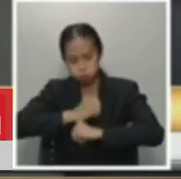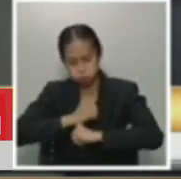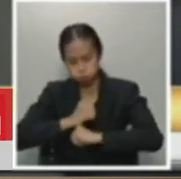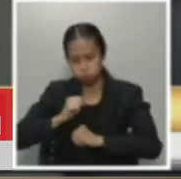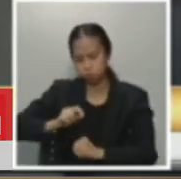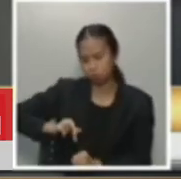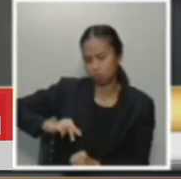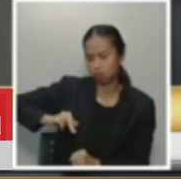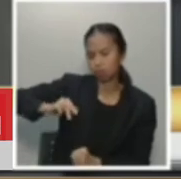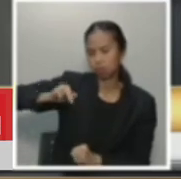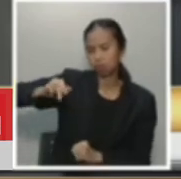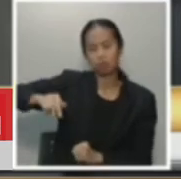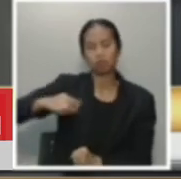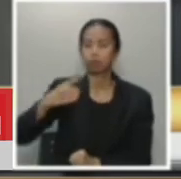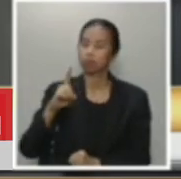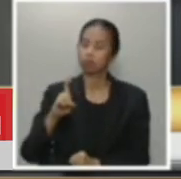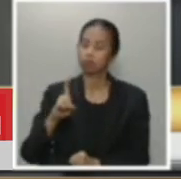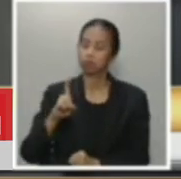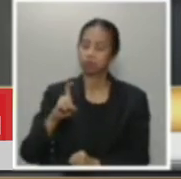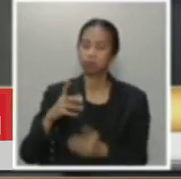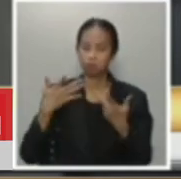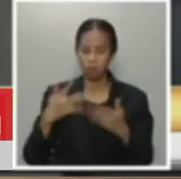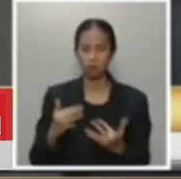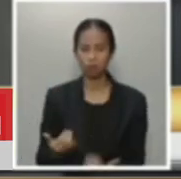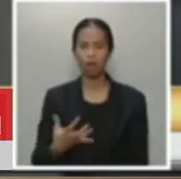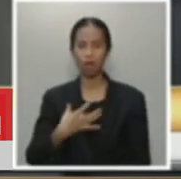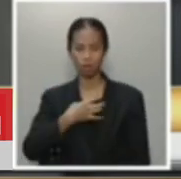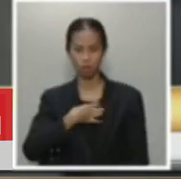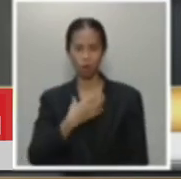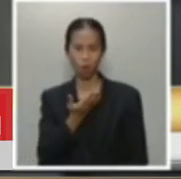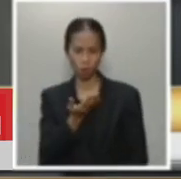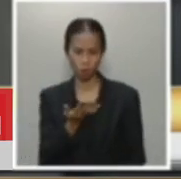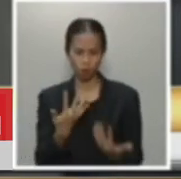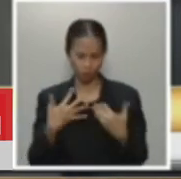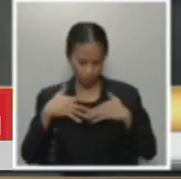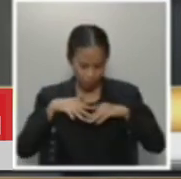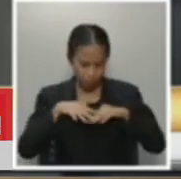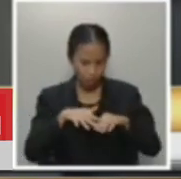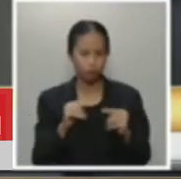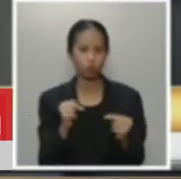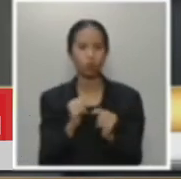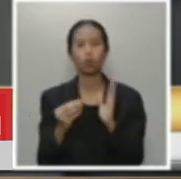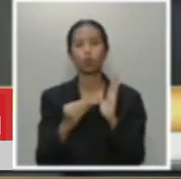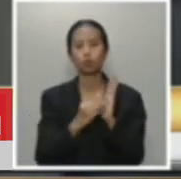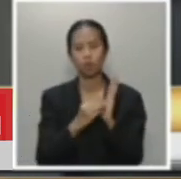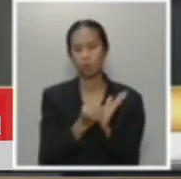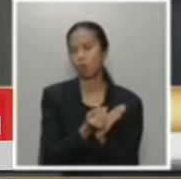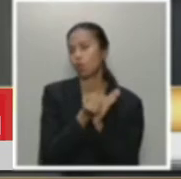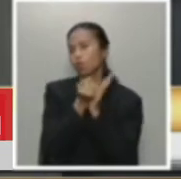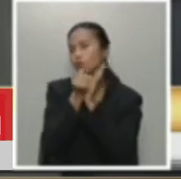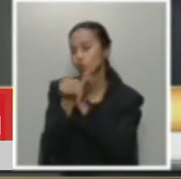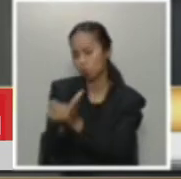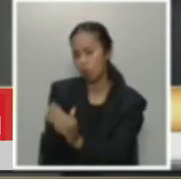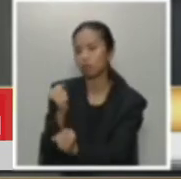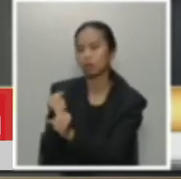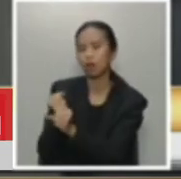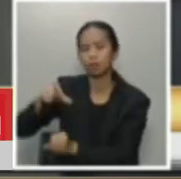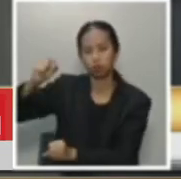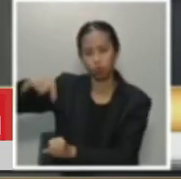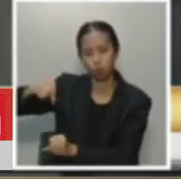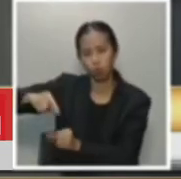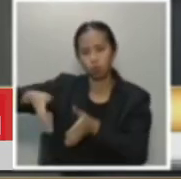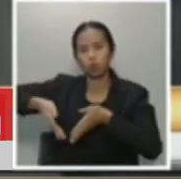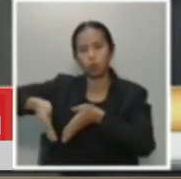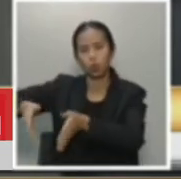านทางเท้าเดินข้ามคลองมากๆฉะนั้นแล้วดิฉันขออนุญาตประสานนะคะกรุงเทพมหานครได้โปรดทำการแก้ไขและซ่อมแซมถนนให้กับ